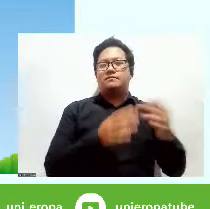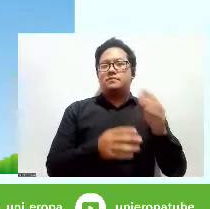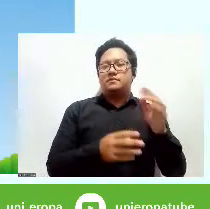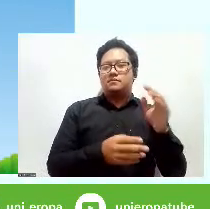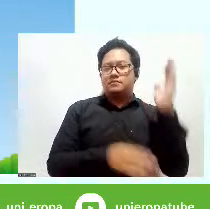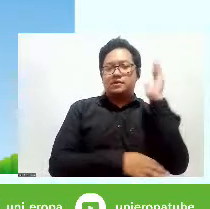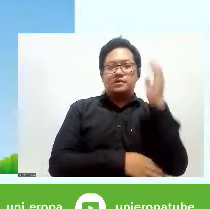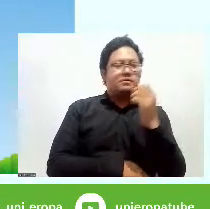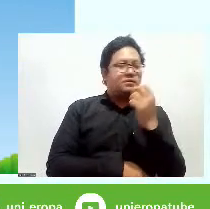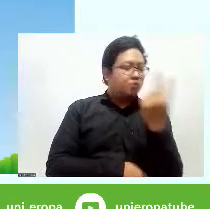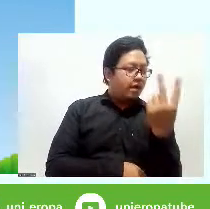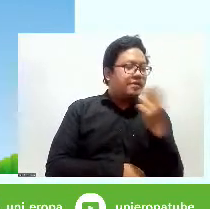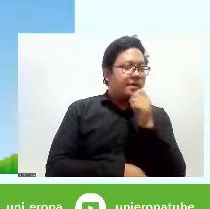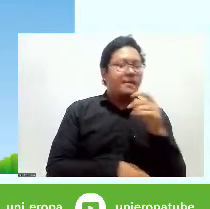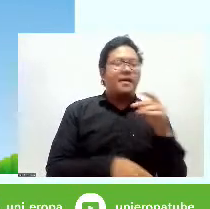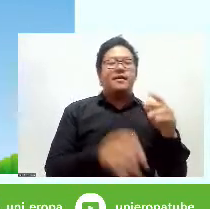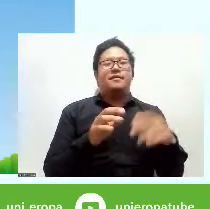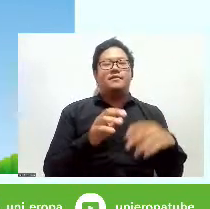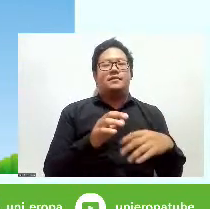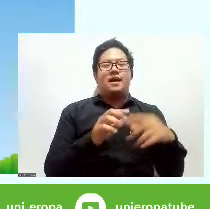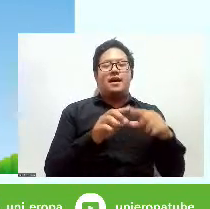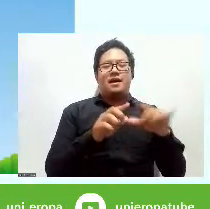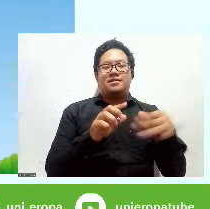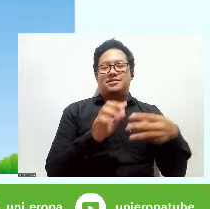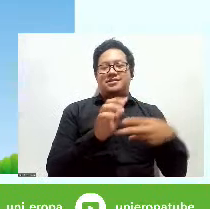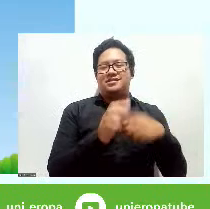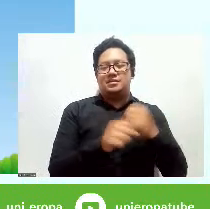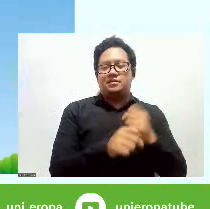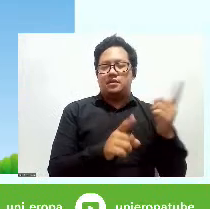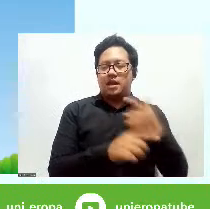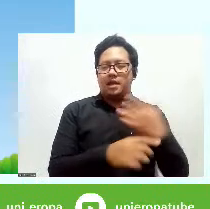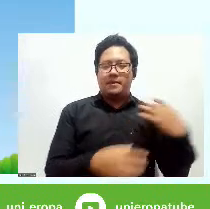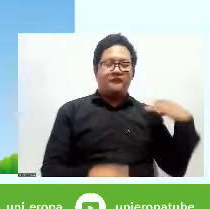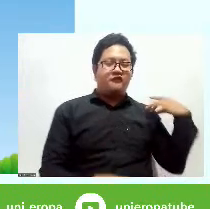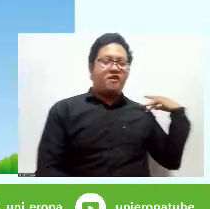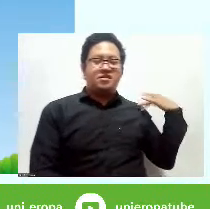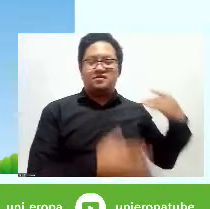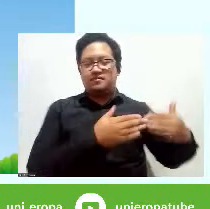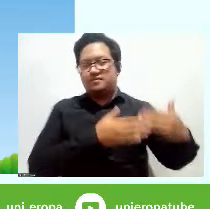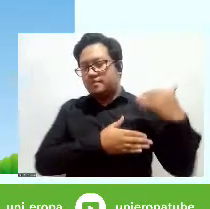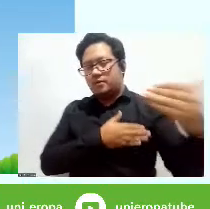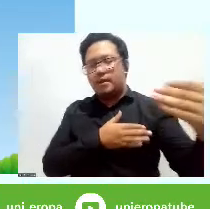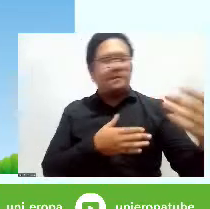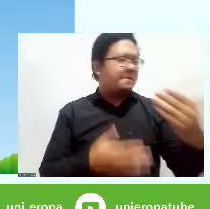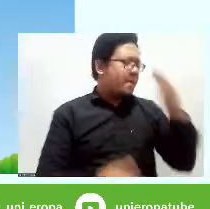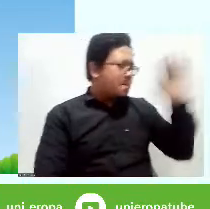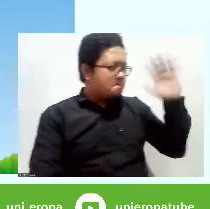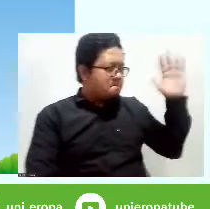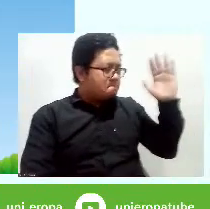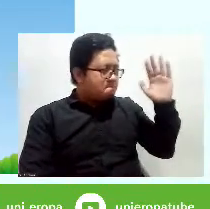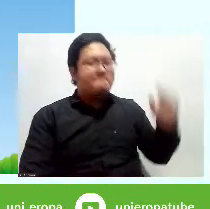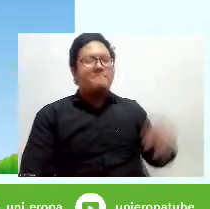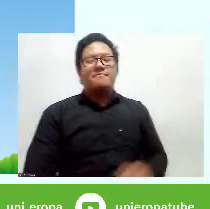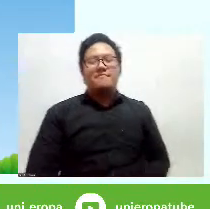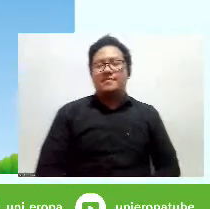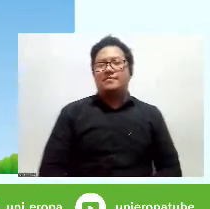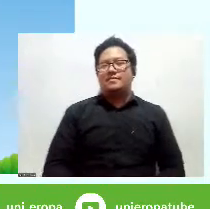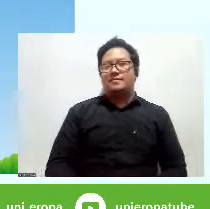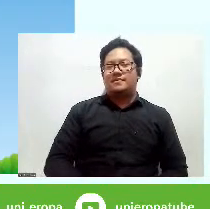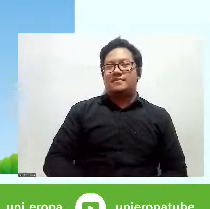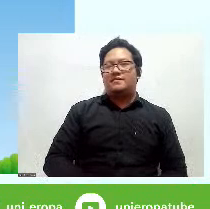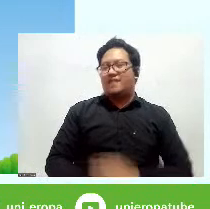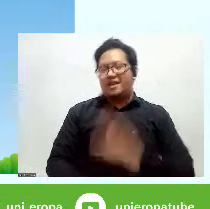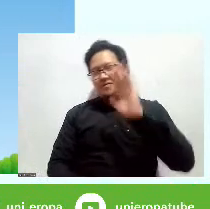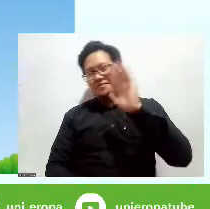fashion Halo Mbak Ajeng Apa kabar mbak sehat Mbak Halo apa